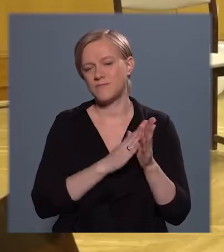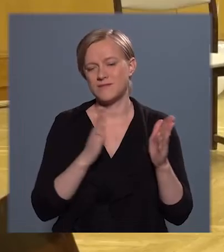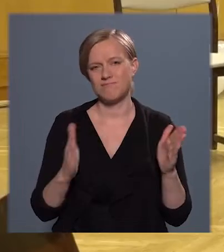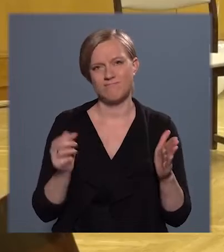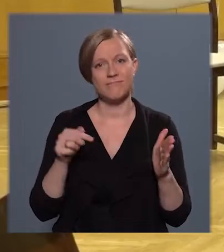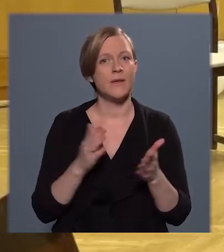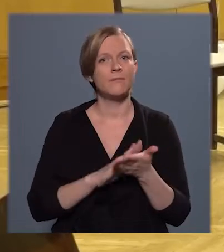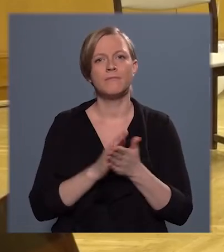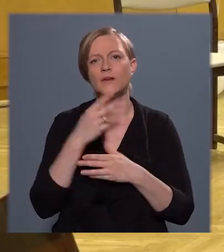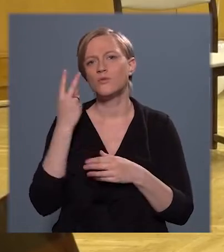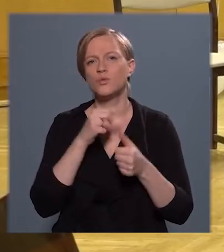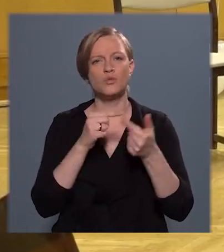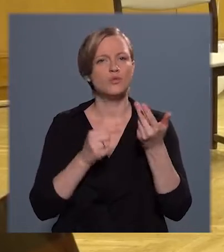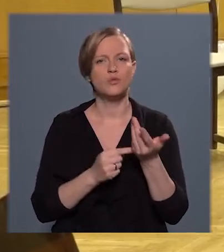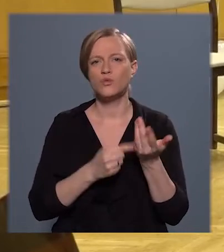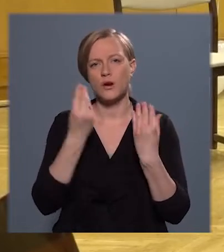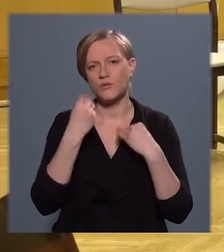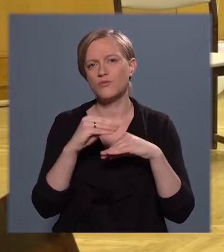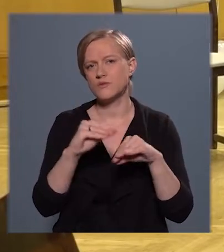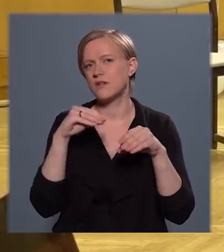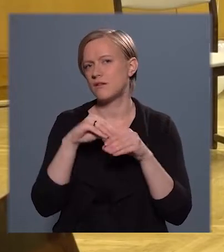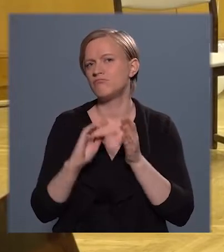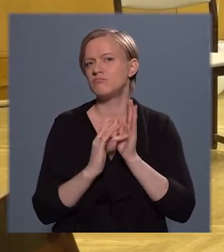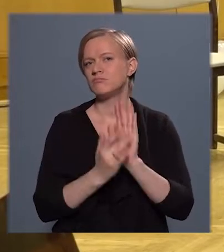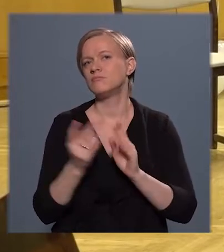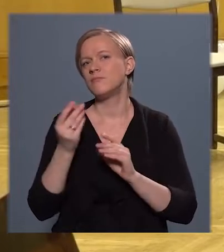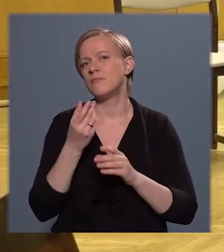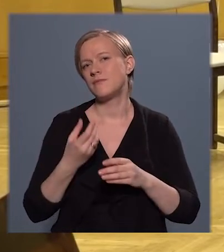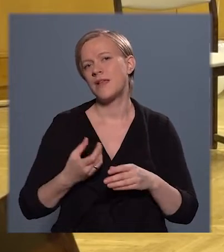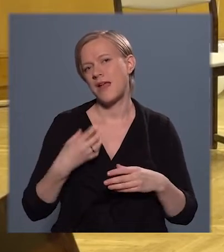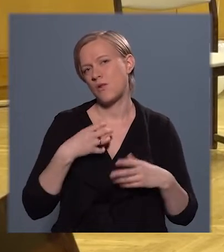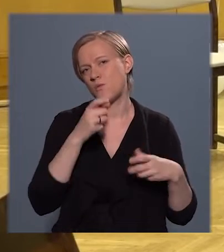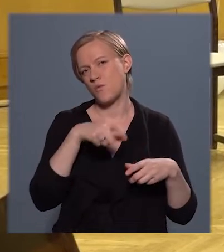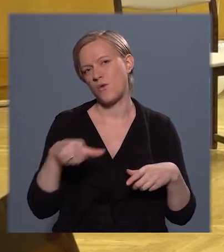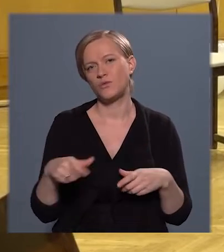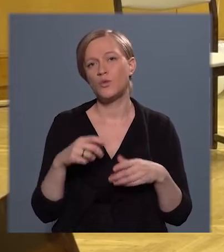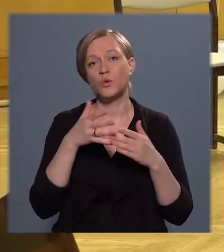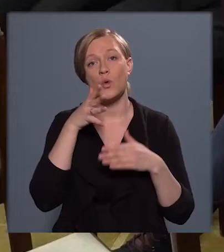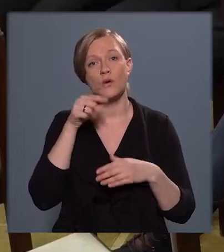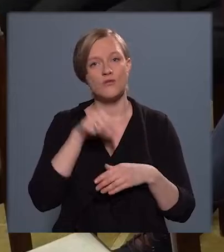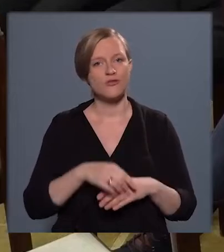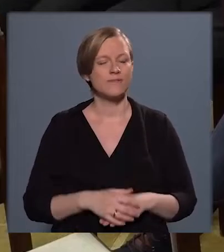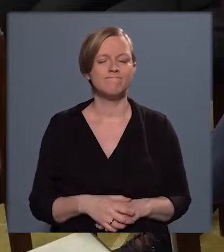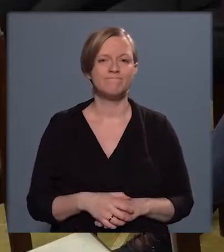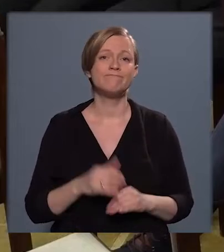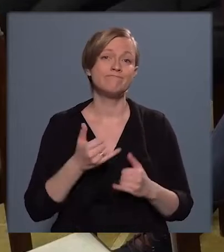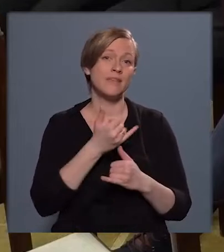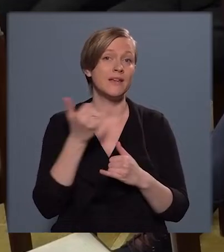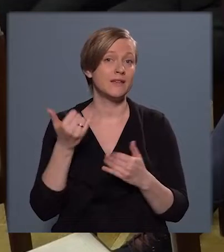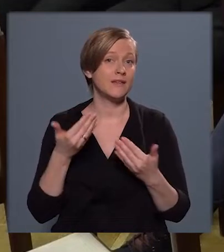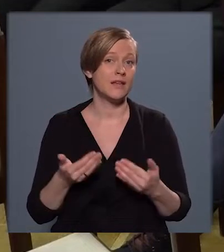Milyen kultúráknak az üzenetét hozzák ide az előadók a Körösibe? Az idei évben ugye